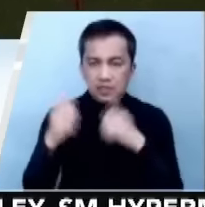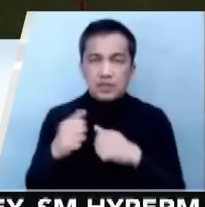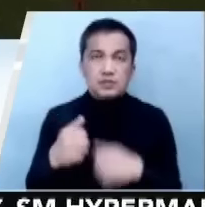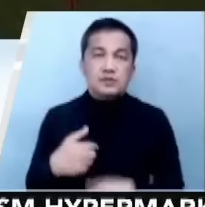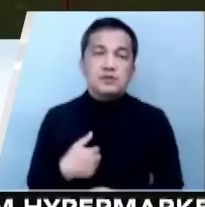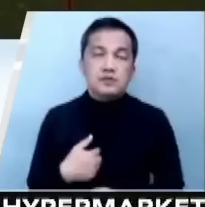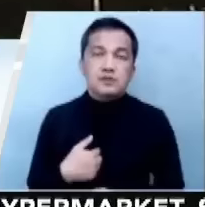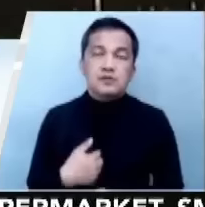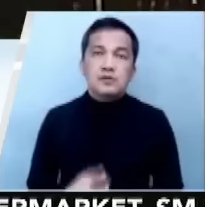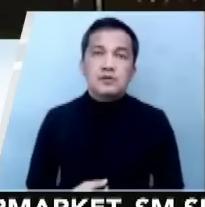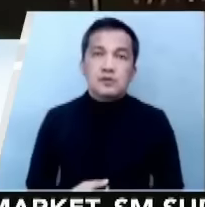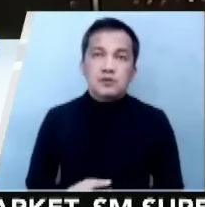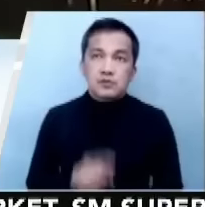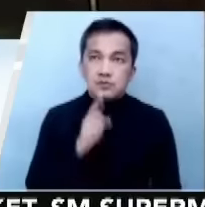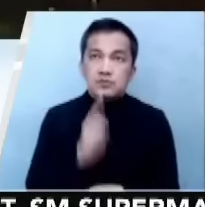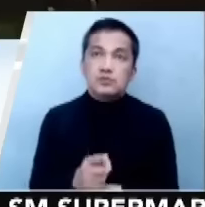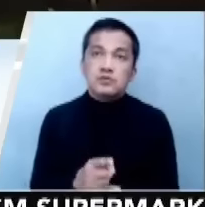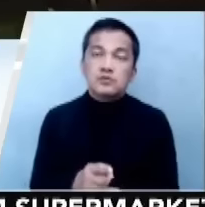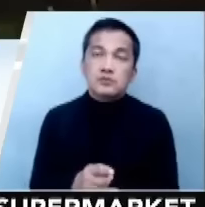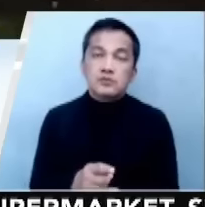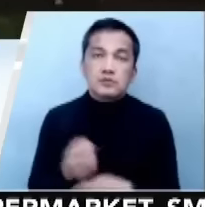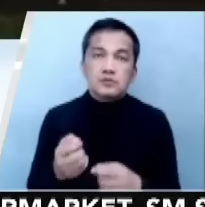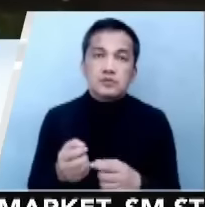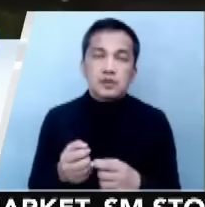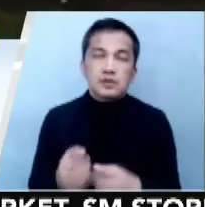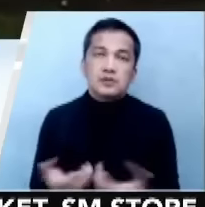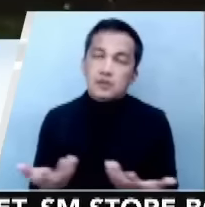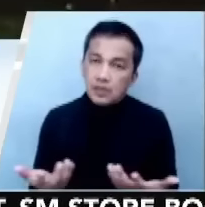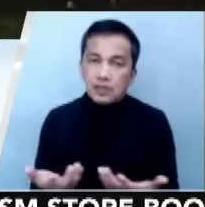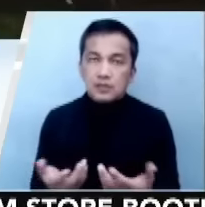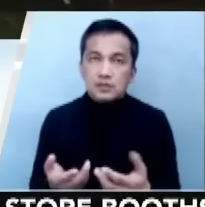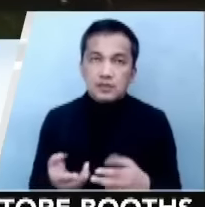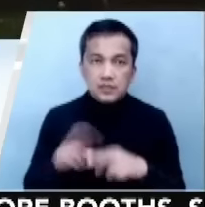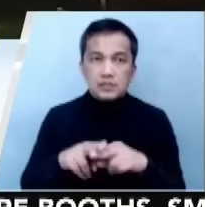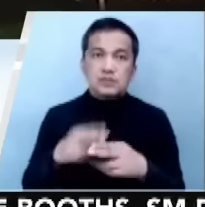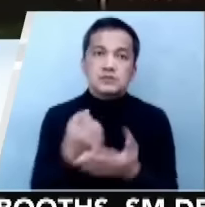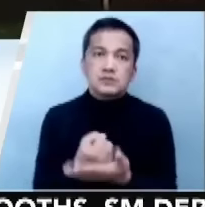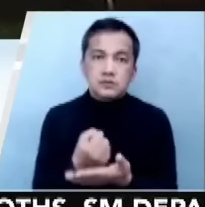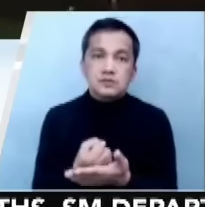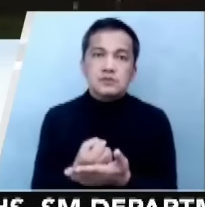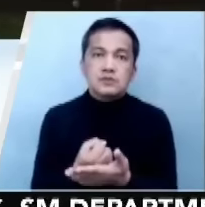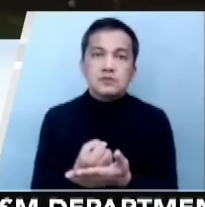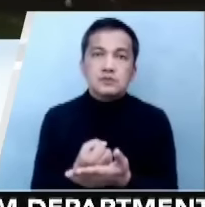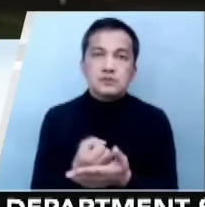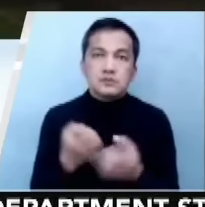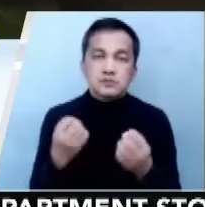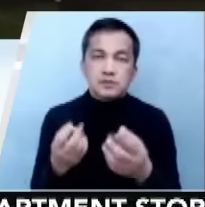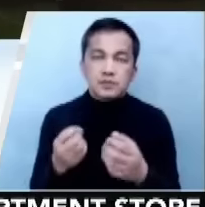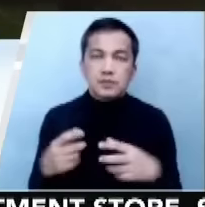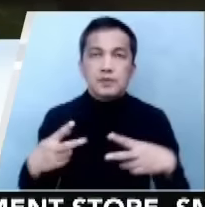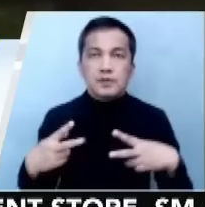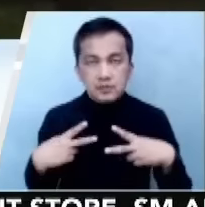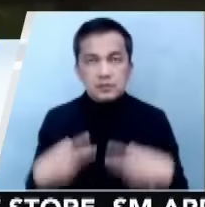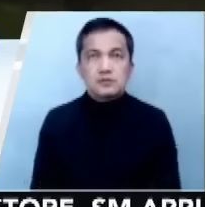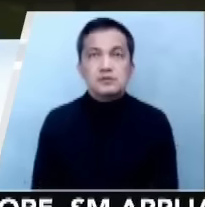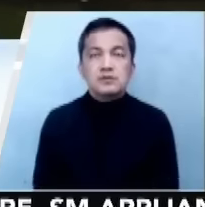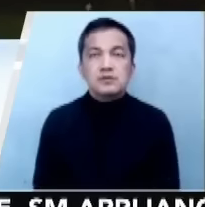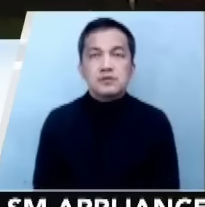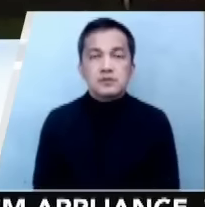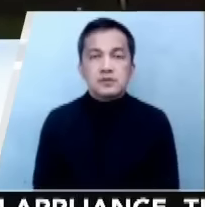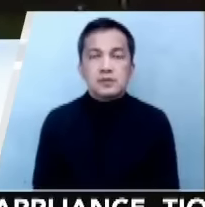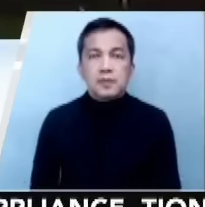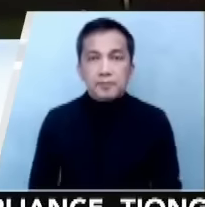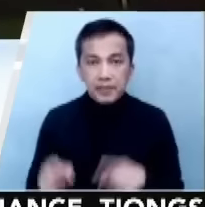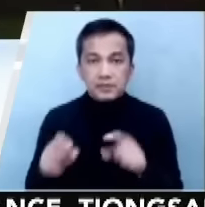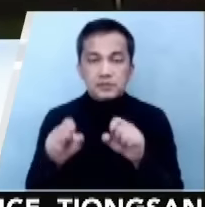kasi totoo naman din, ang laki nag-increase yung salary, tapos ang dami pa mga holidays, pero yung benta,